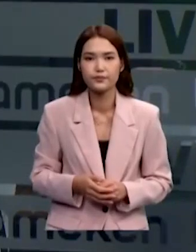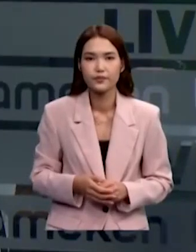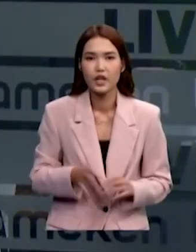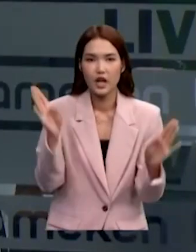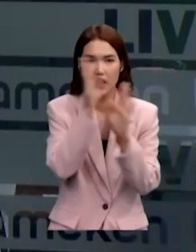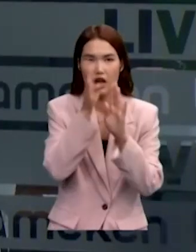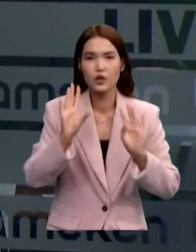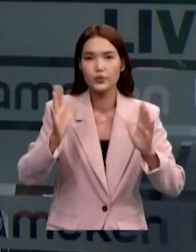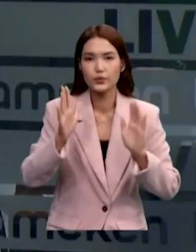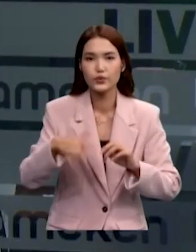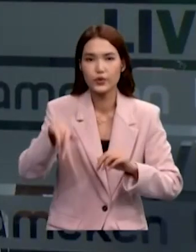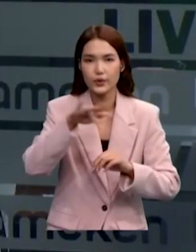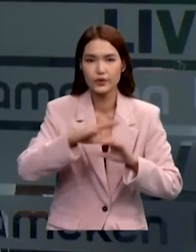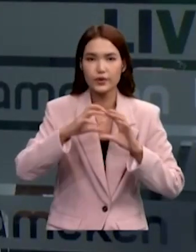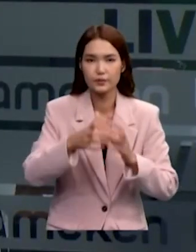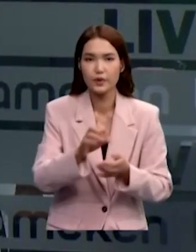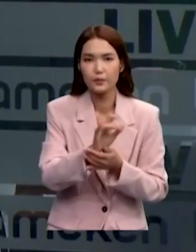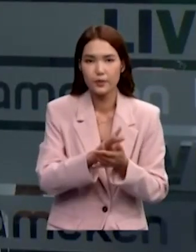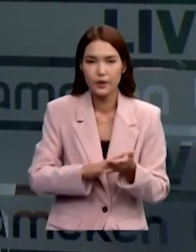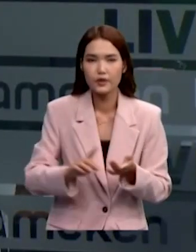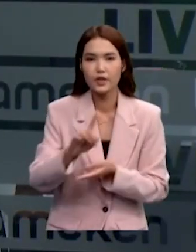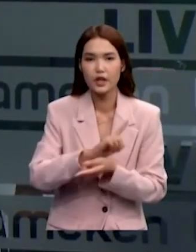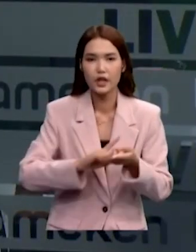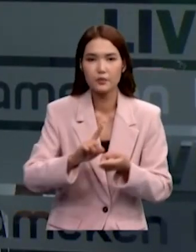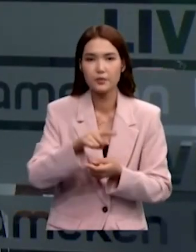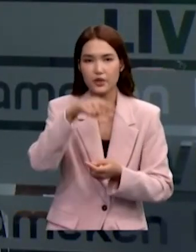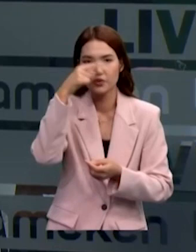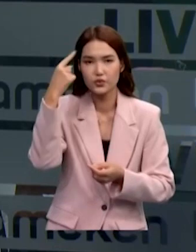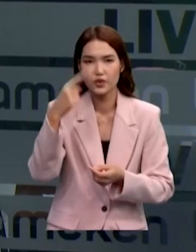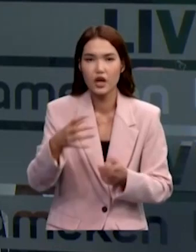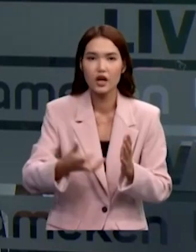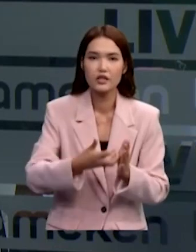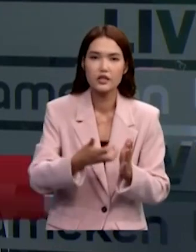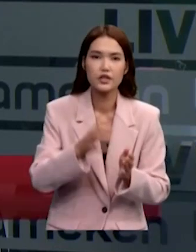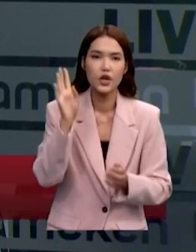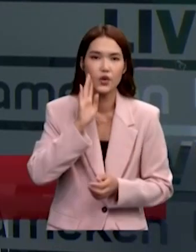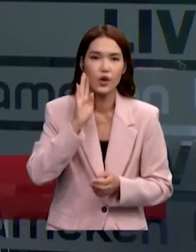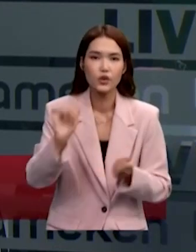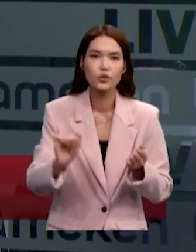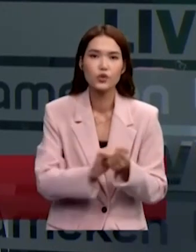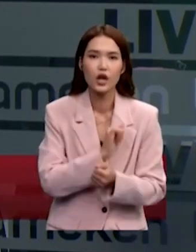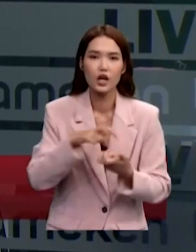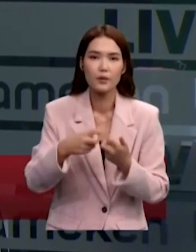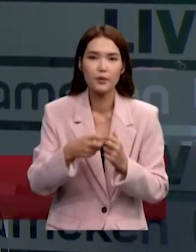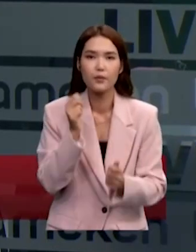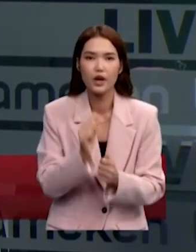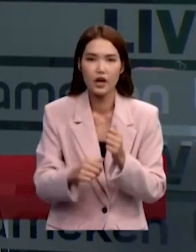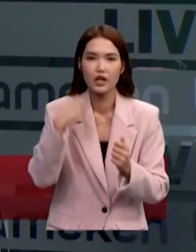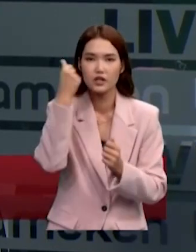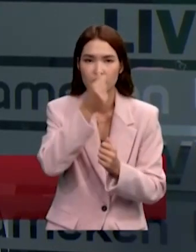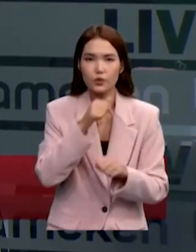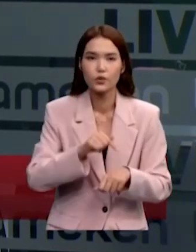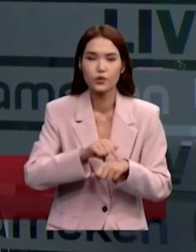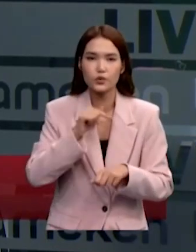экологическая ситуация в стране и мире продолжает меняться аномальная жара дефицит воды засуха проблемы с каждым годом все